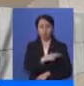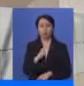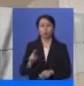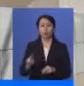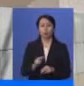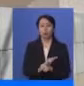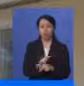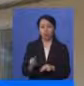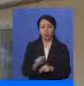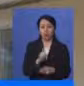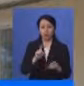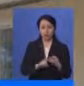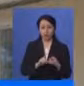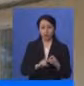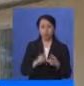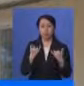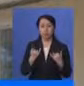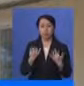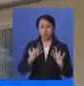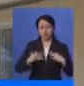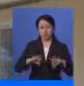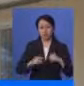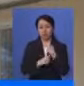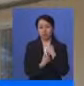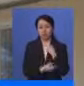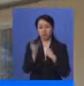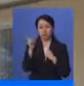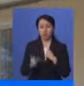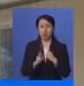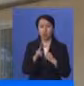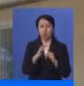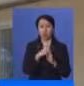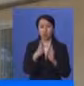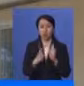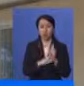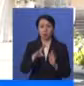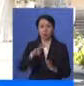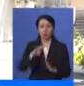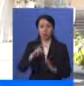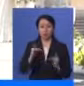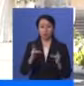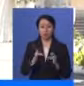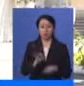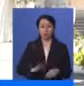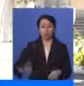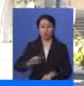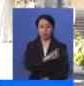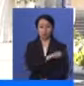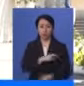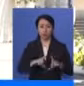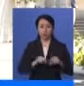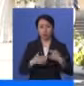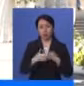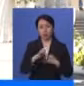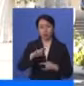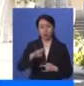от коронавирусной инфекции. Сегодня выписались последние пациенты с COVID-19 из провизорного стационара в областной больнице. Открыт он был в